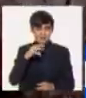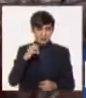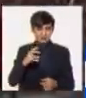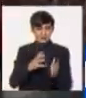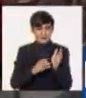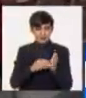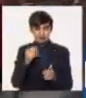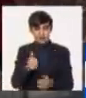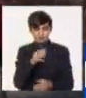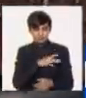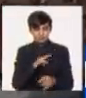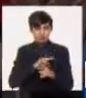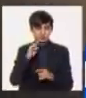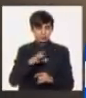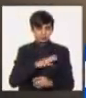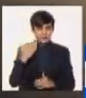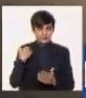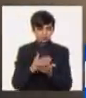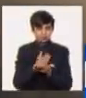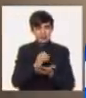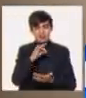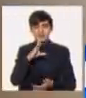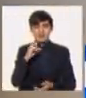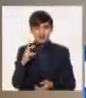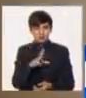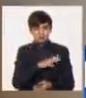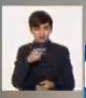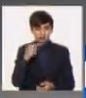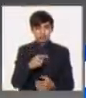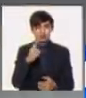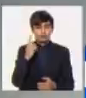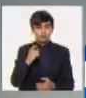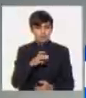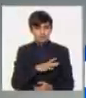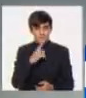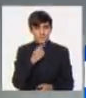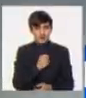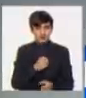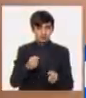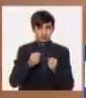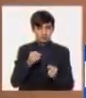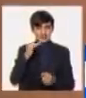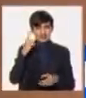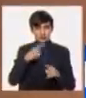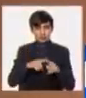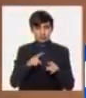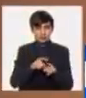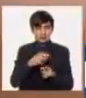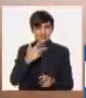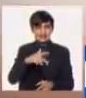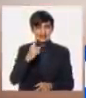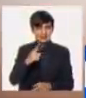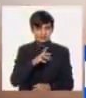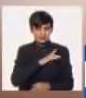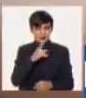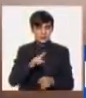900 часов налета на этом типе самолетов. Иван Гаврилко – более 1100. Он военный летчик-инструктор на МиГ-31.